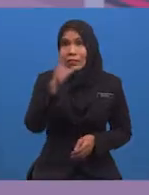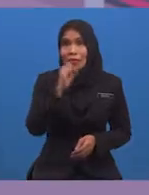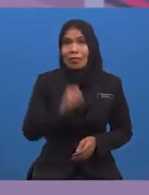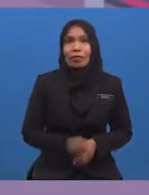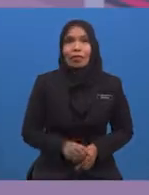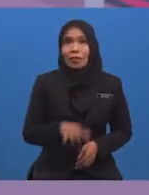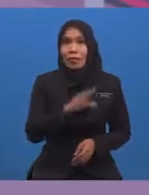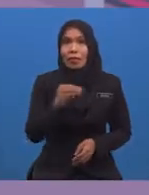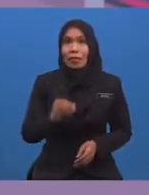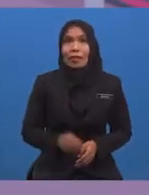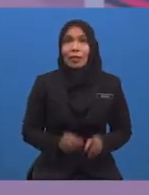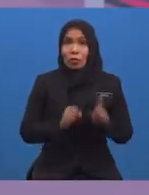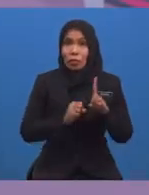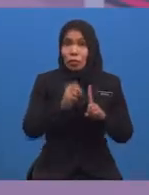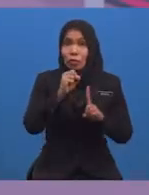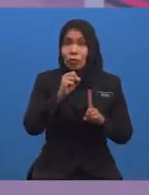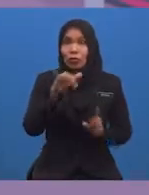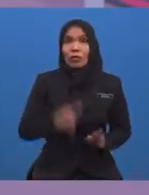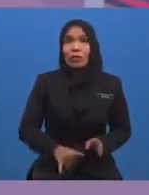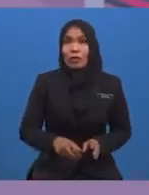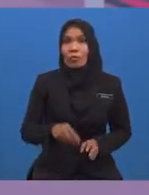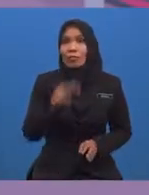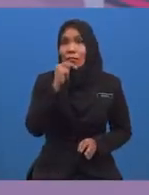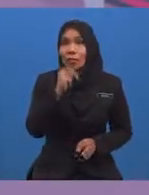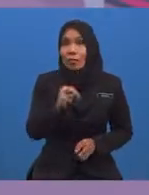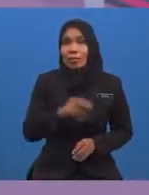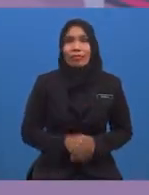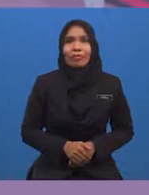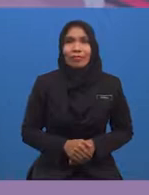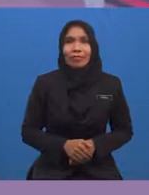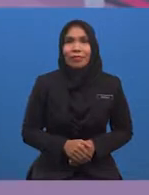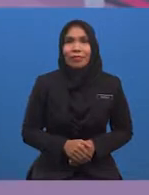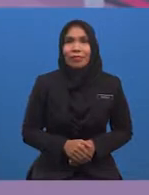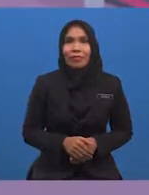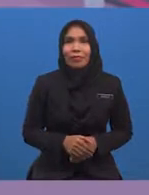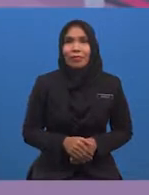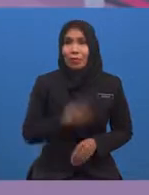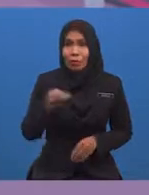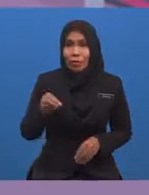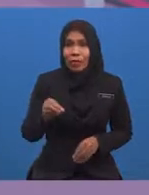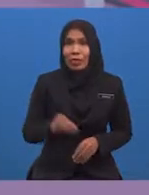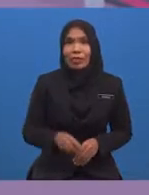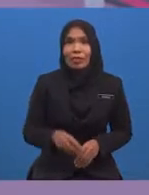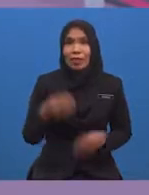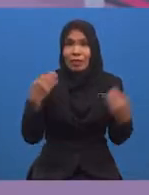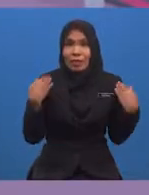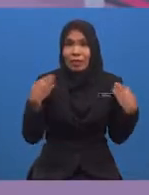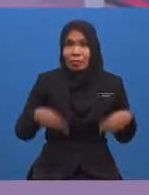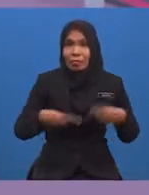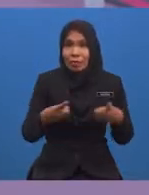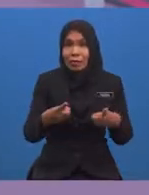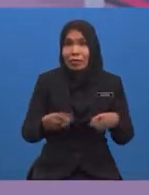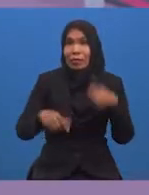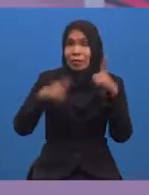Adakah murid-murid pernah melancong di kawasan tanah tinggi?